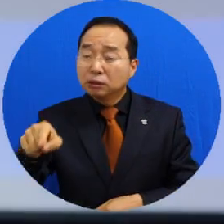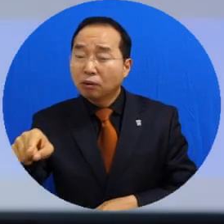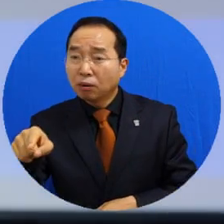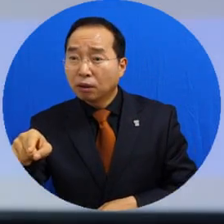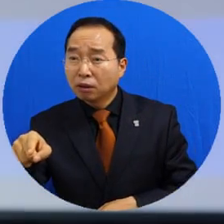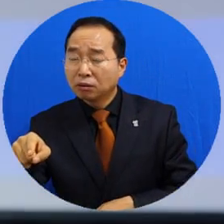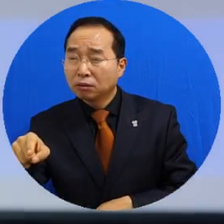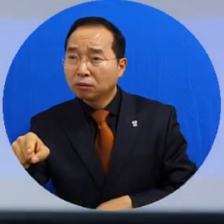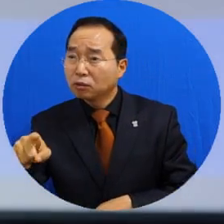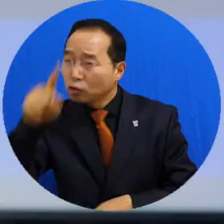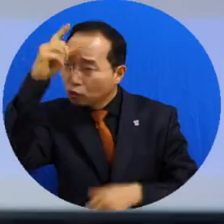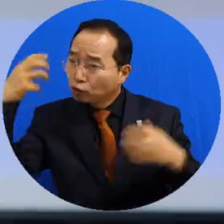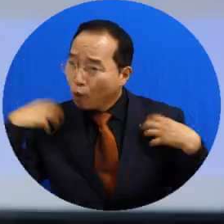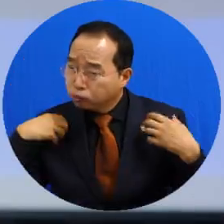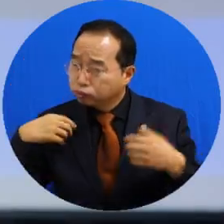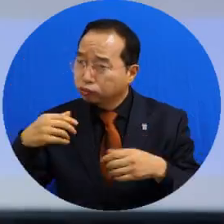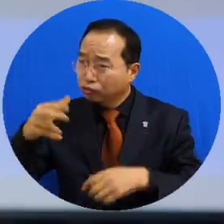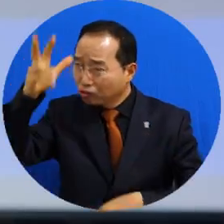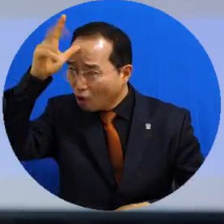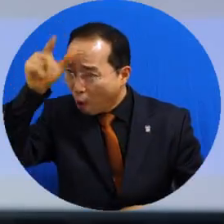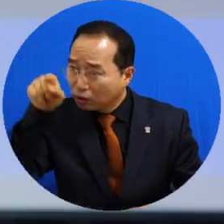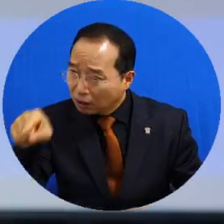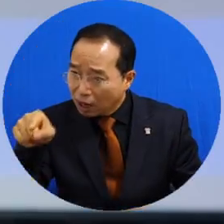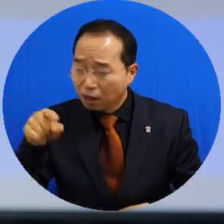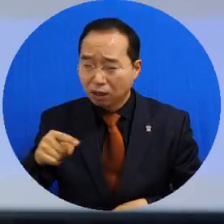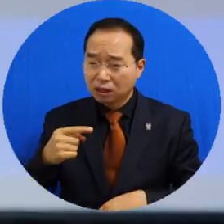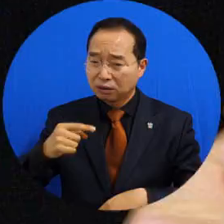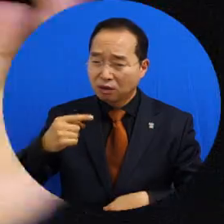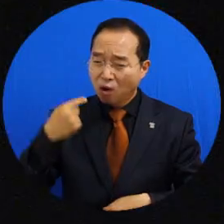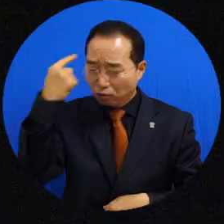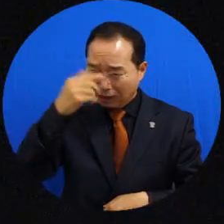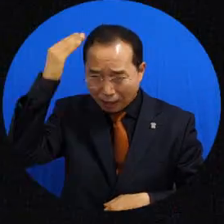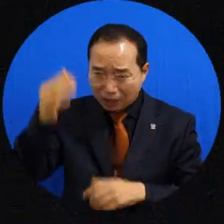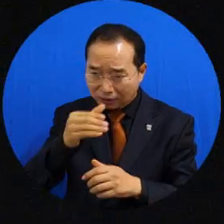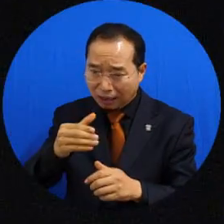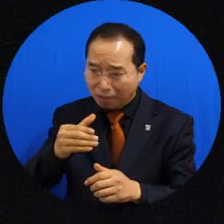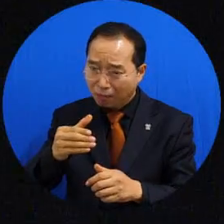인종차별주의적인 공론화가 되던 시점에 갑자기 이 사건으로 인해서